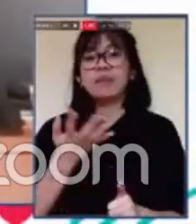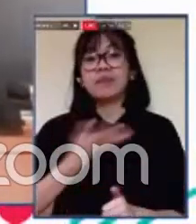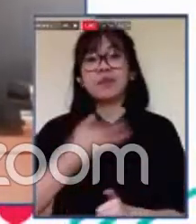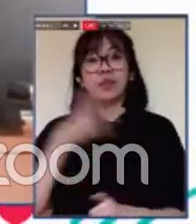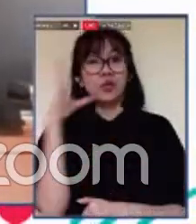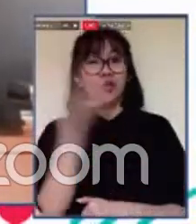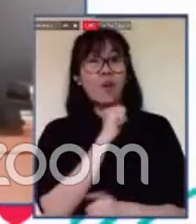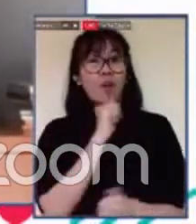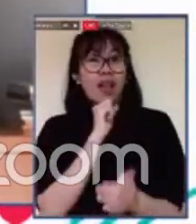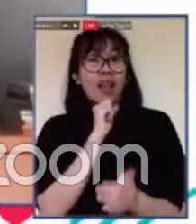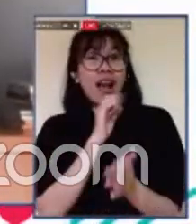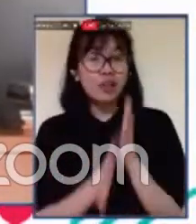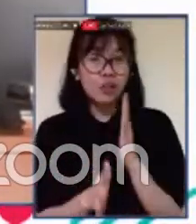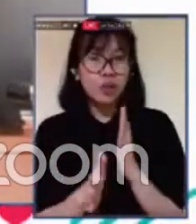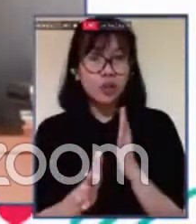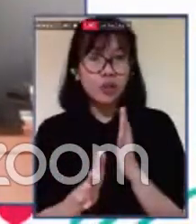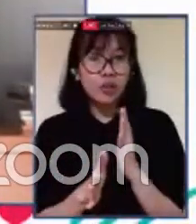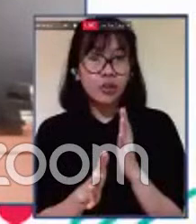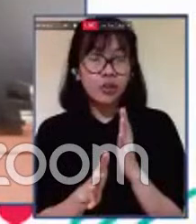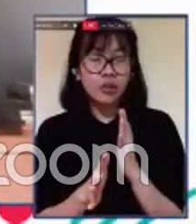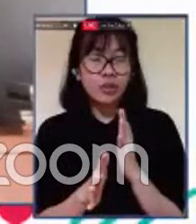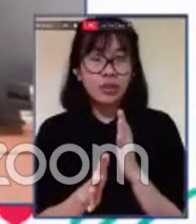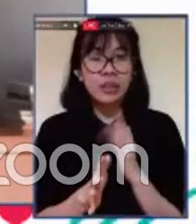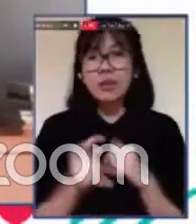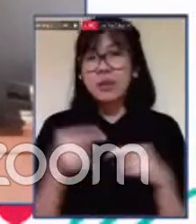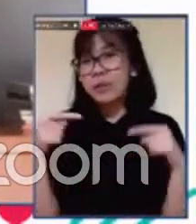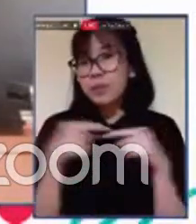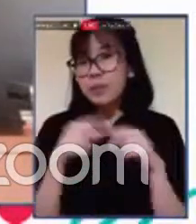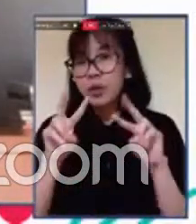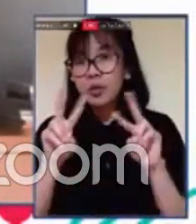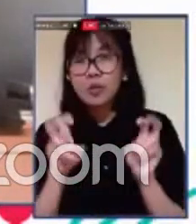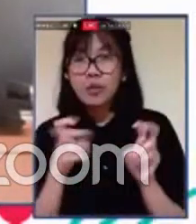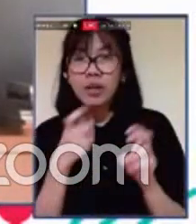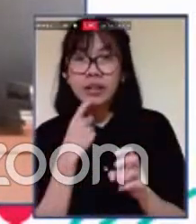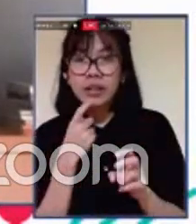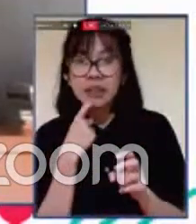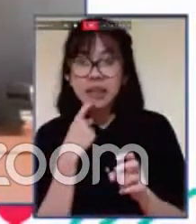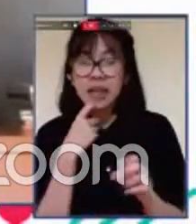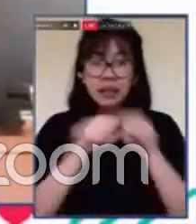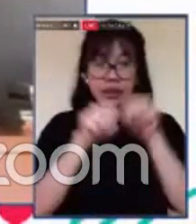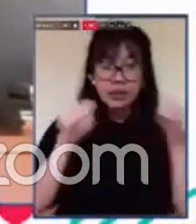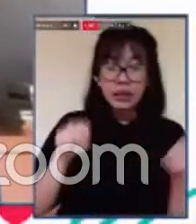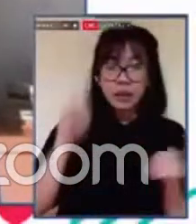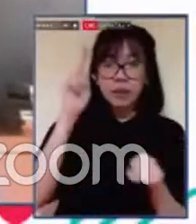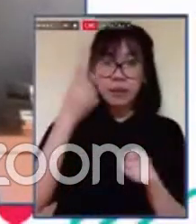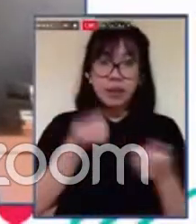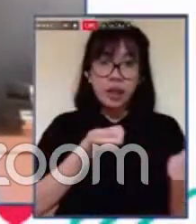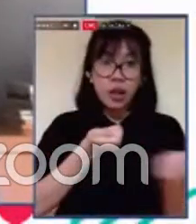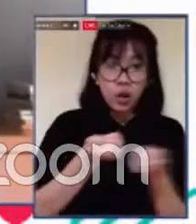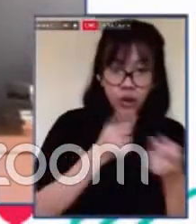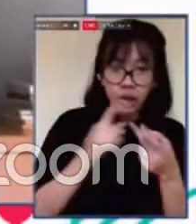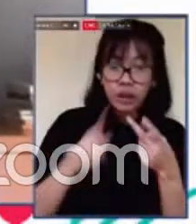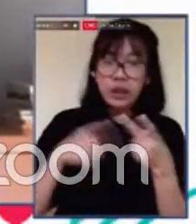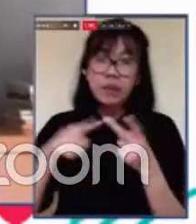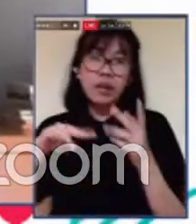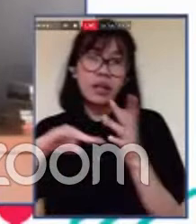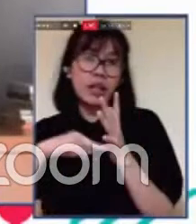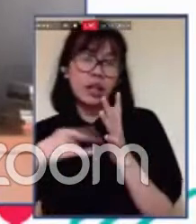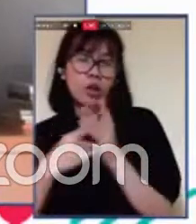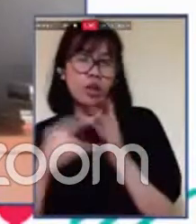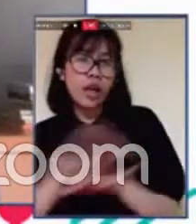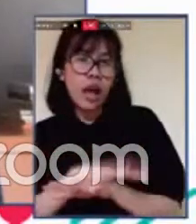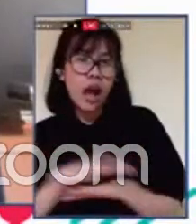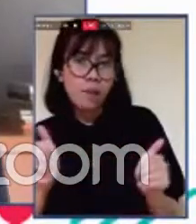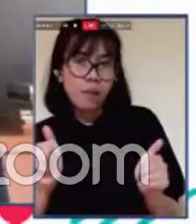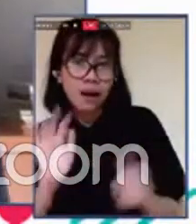isu digital society yang terkait dengan digital governance serta digital safety, kita sudah bersama dengan para pembicara